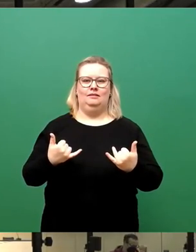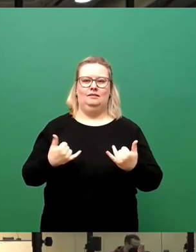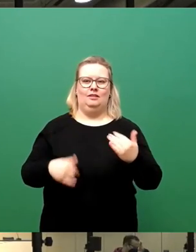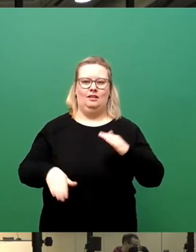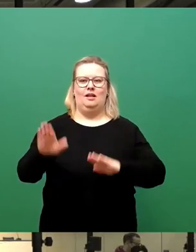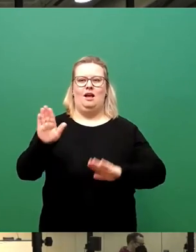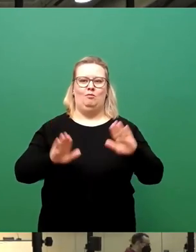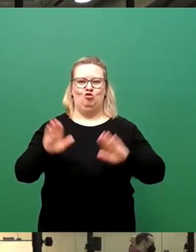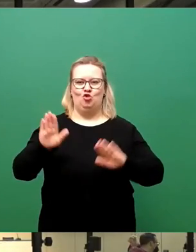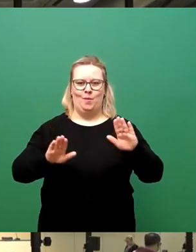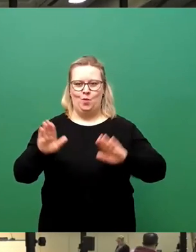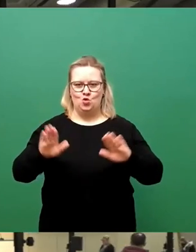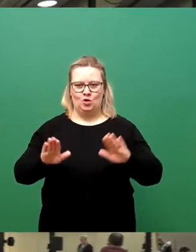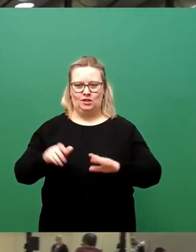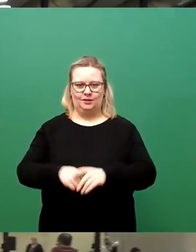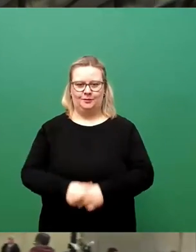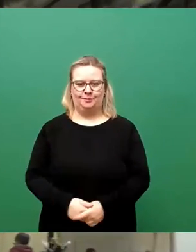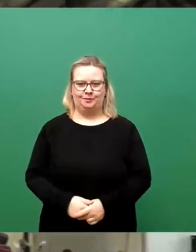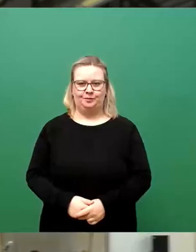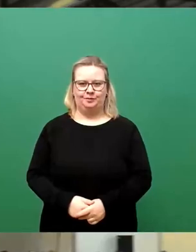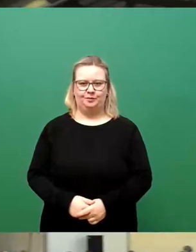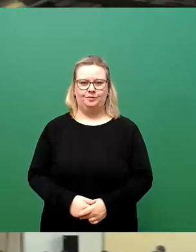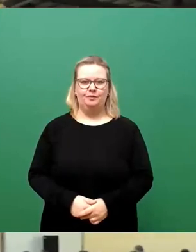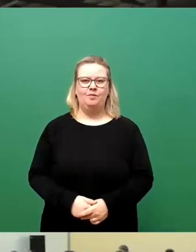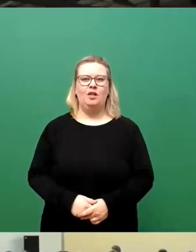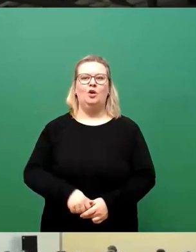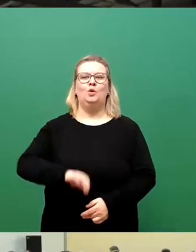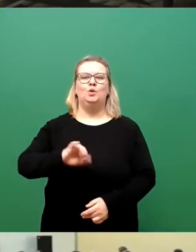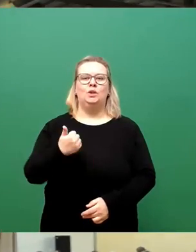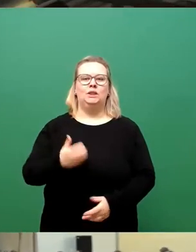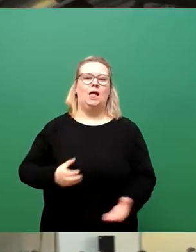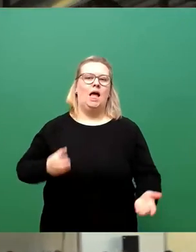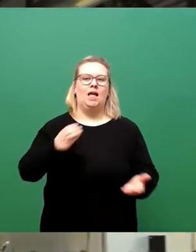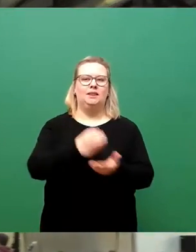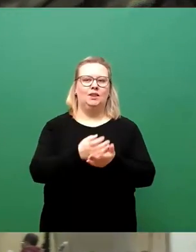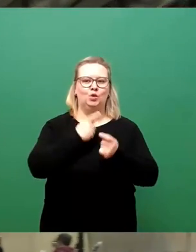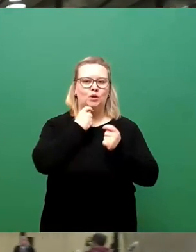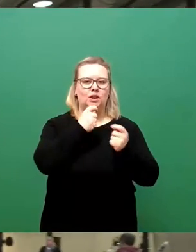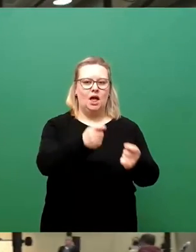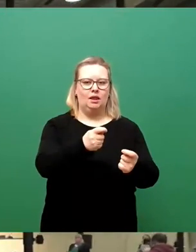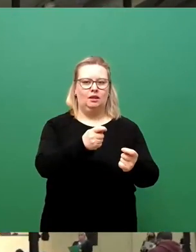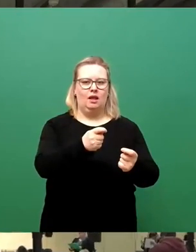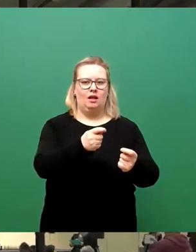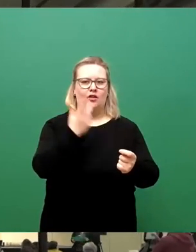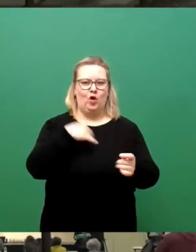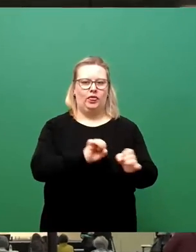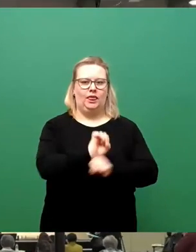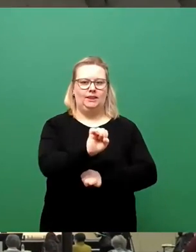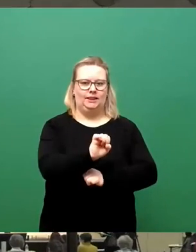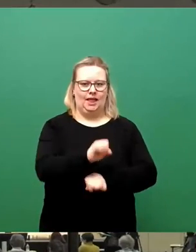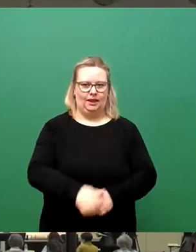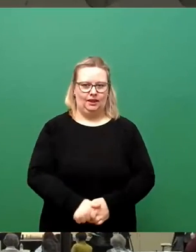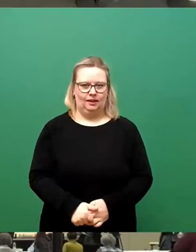einsteigen in die Abstimmung und da habe ich zunächst einen Ersetzungsantrag von den Dissidenten. Wer